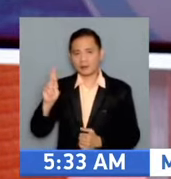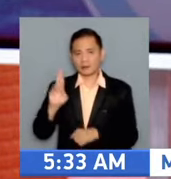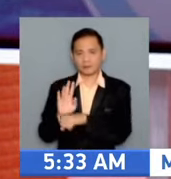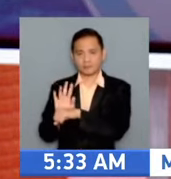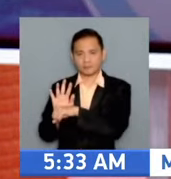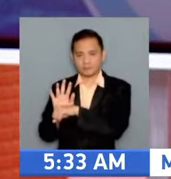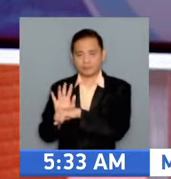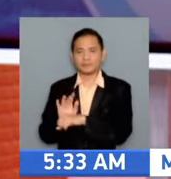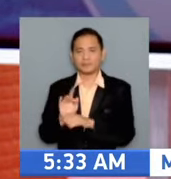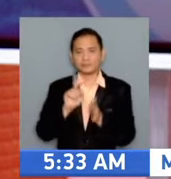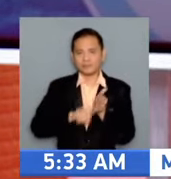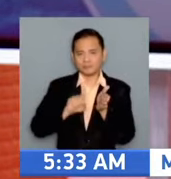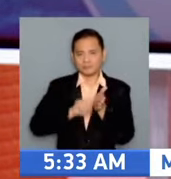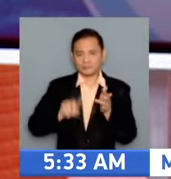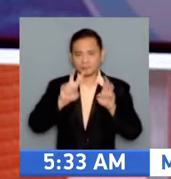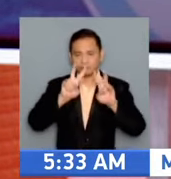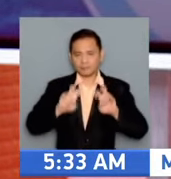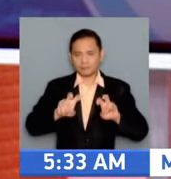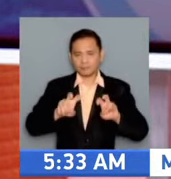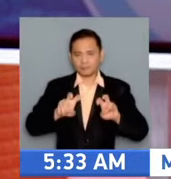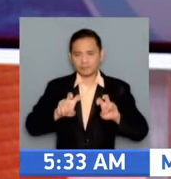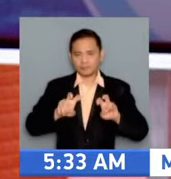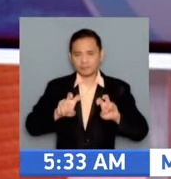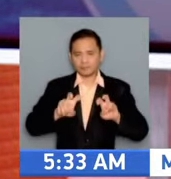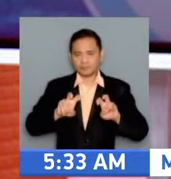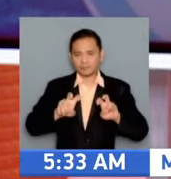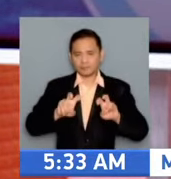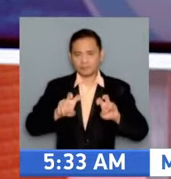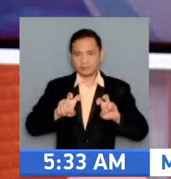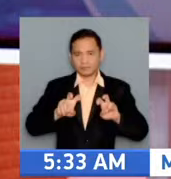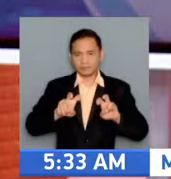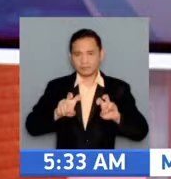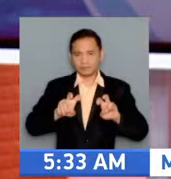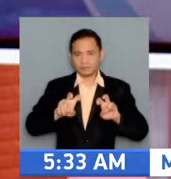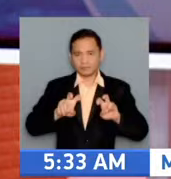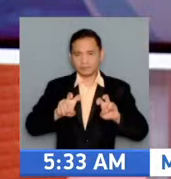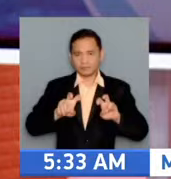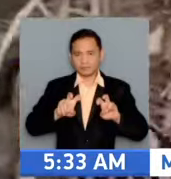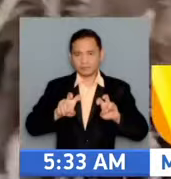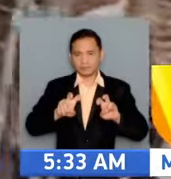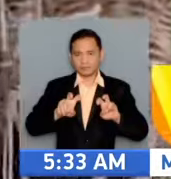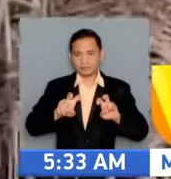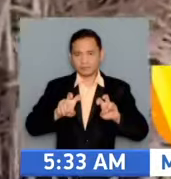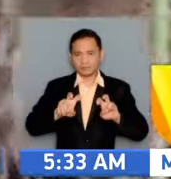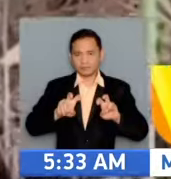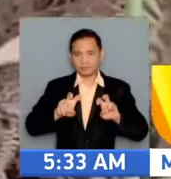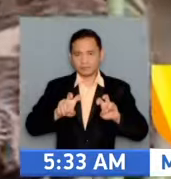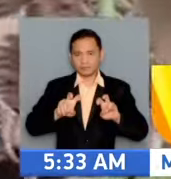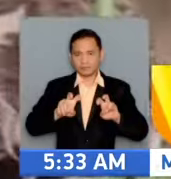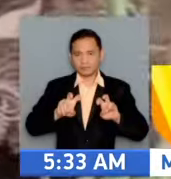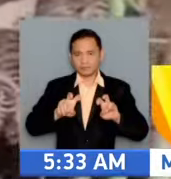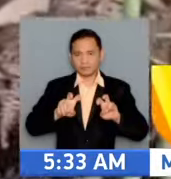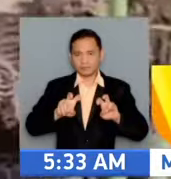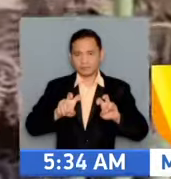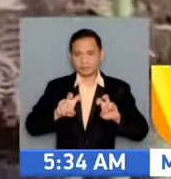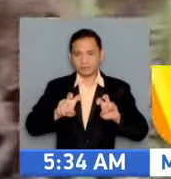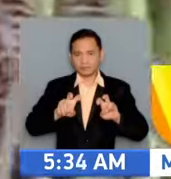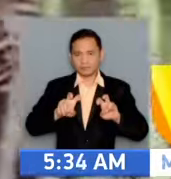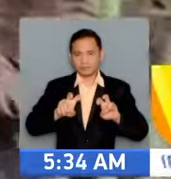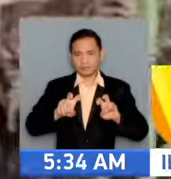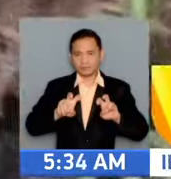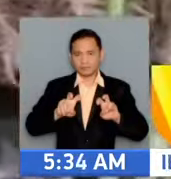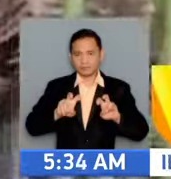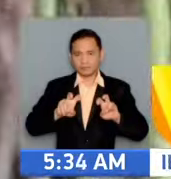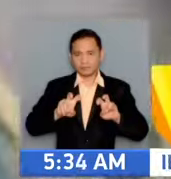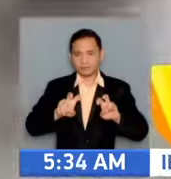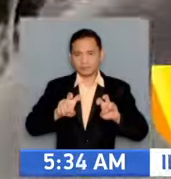o DNR ang viral video ng dalawang vlogger na may hawak ng mga tarsier. Ano ang kamuka?